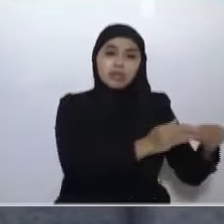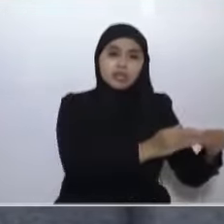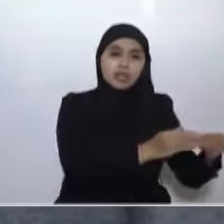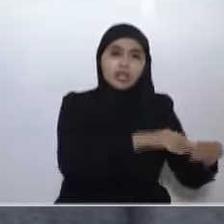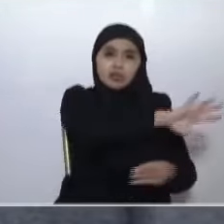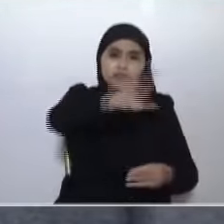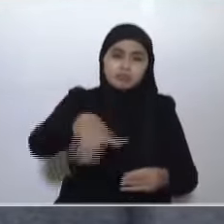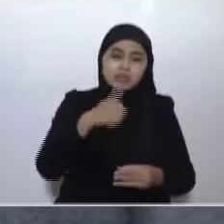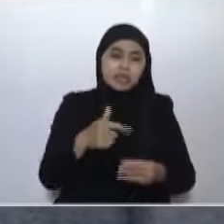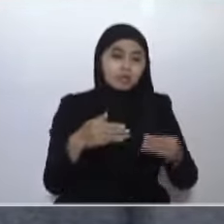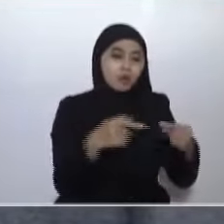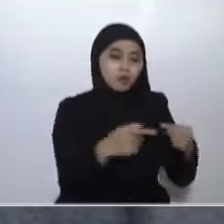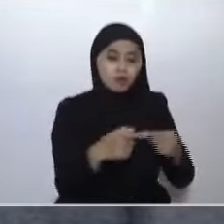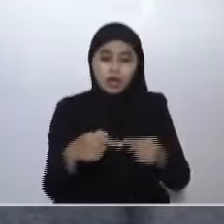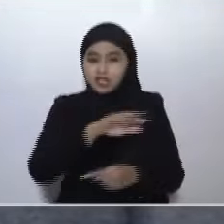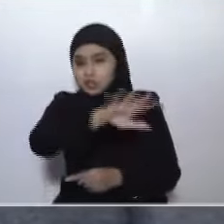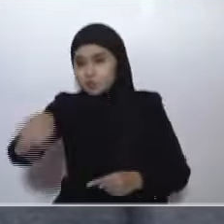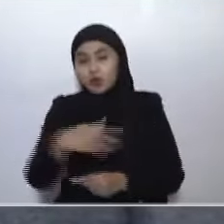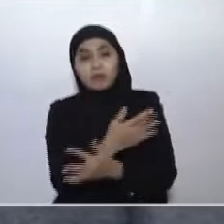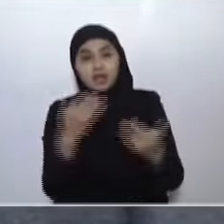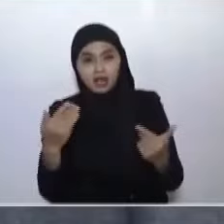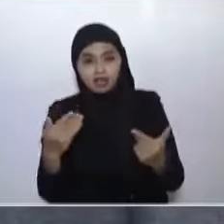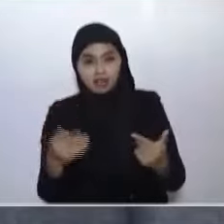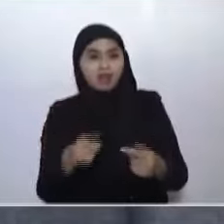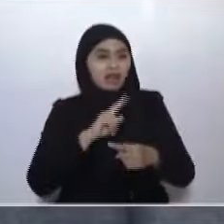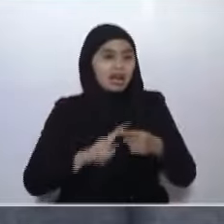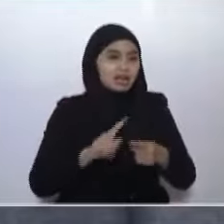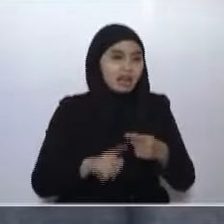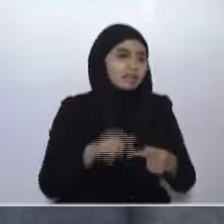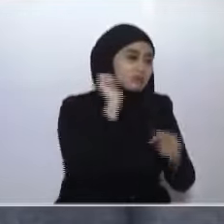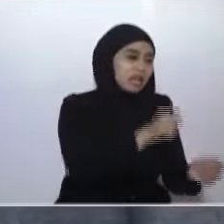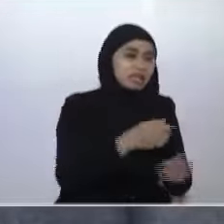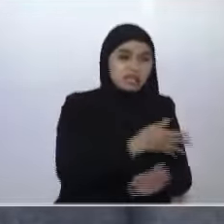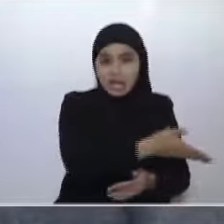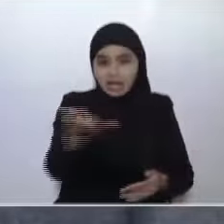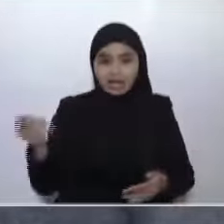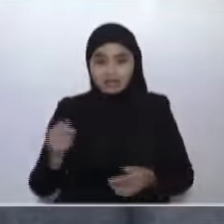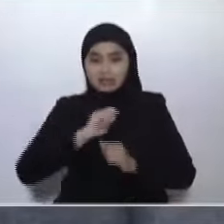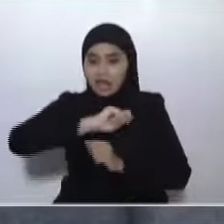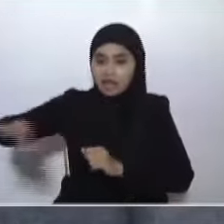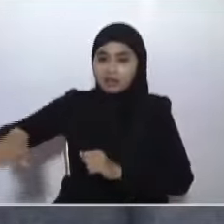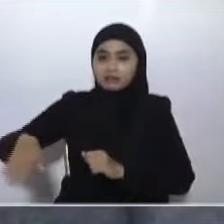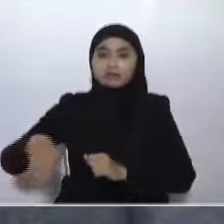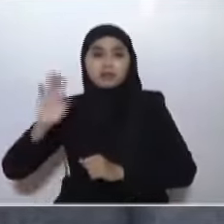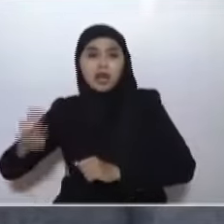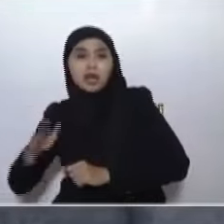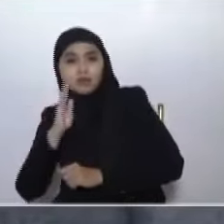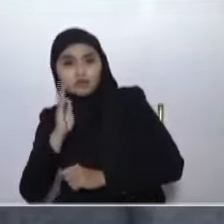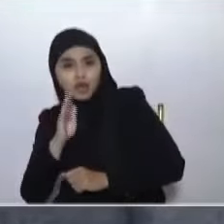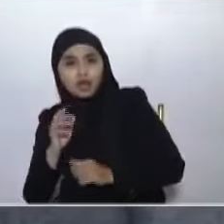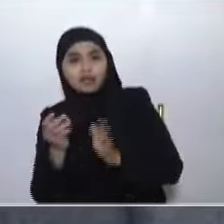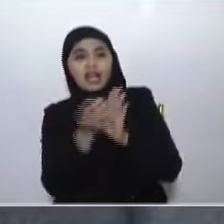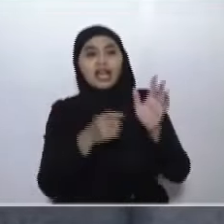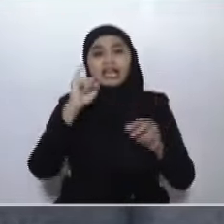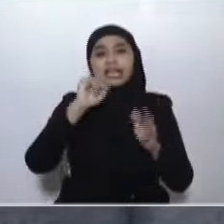semua kalangan yang kenal petani dan nelayan yang kenal anak muda pengusaha incraf di